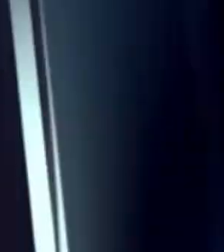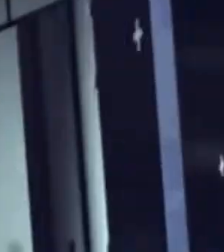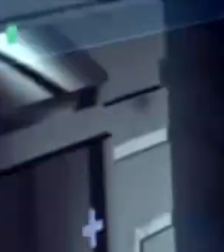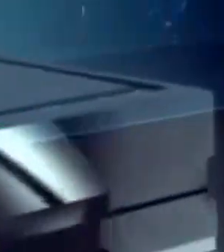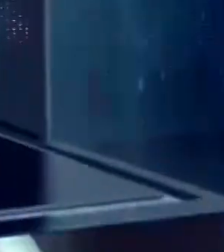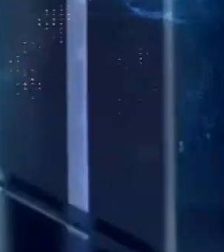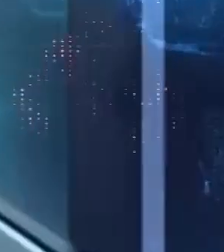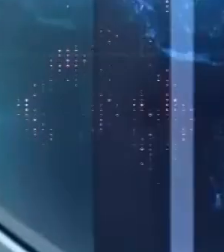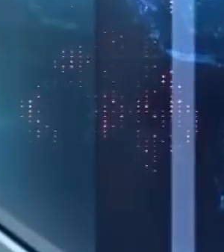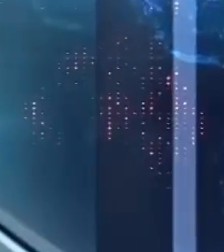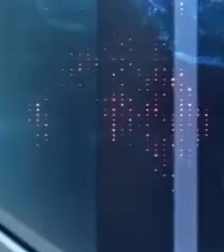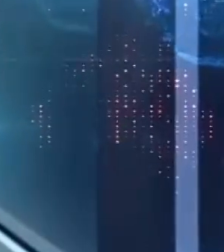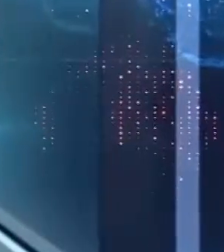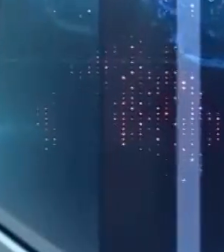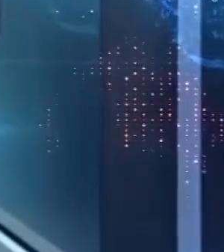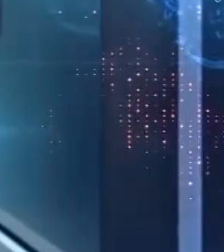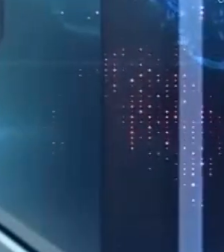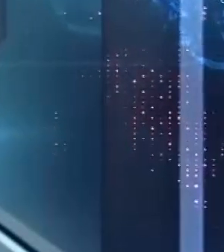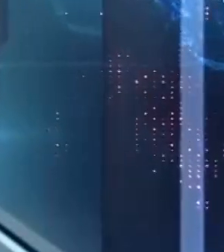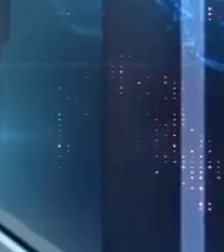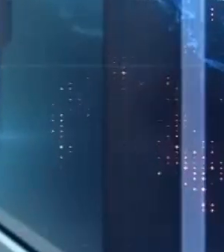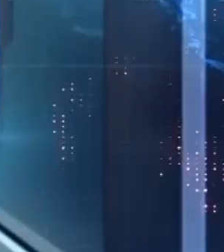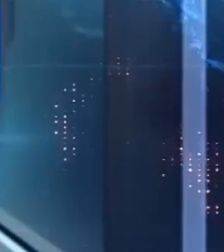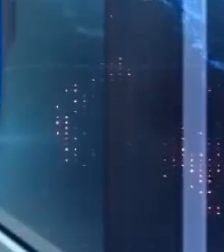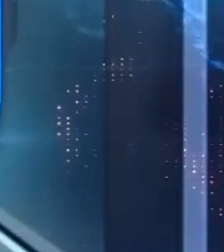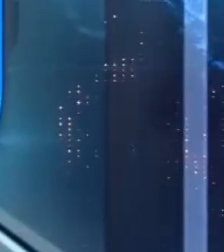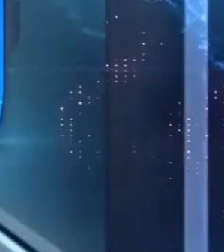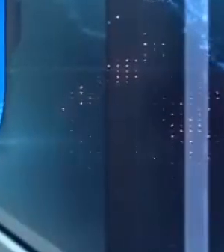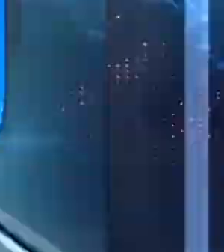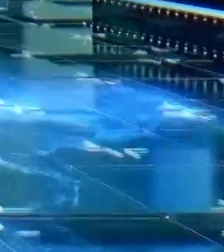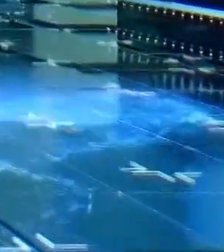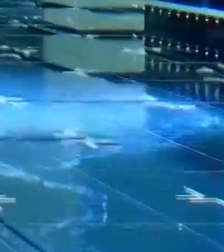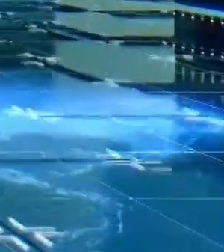Надежда Белова, Женя Сабдрешев, телерадиокомпания ЖТСУ.